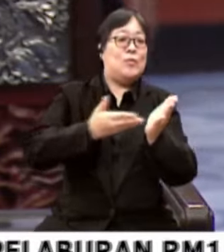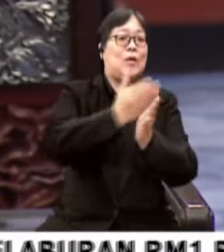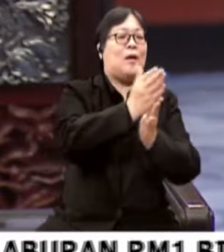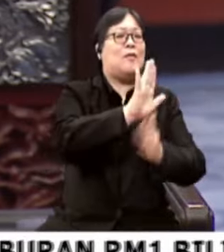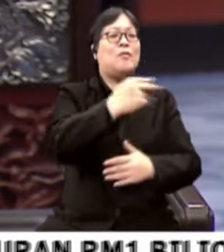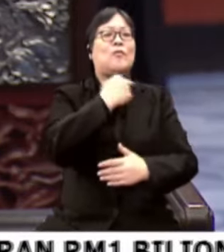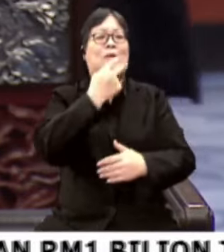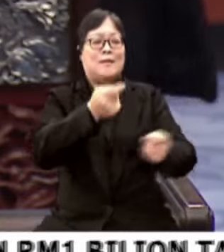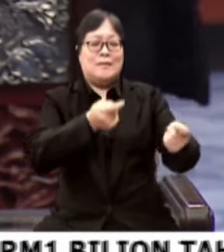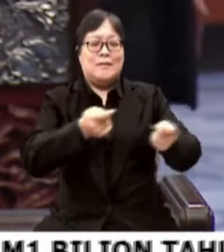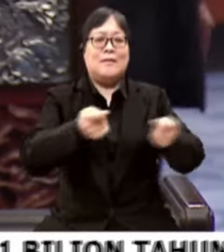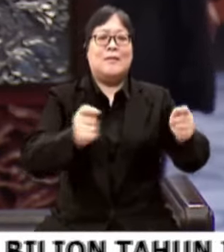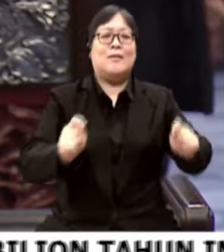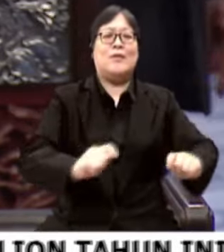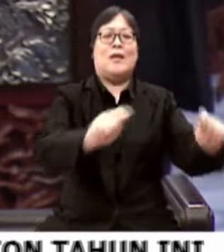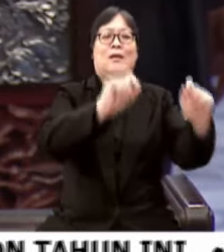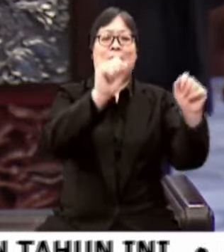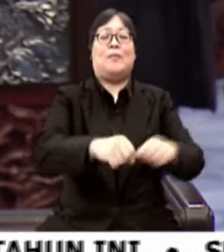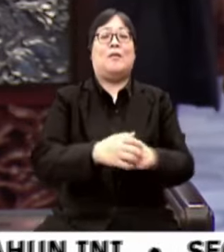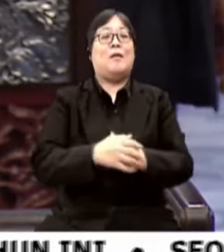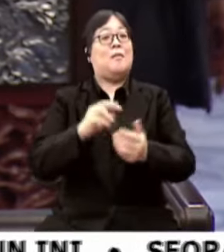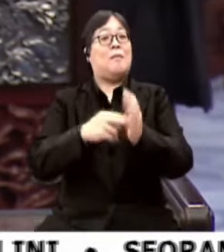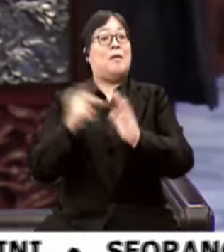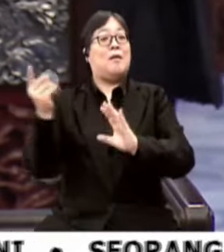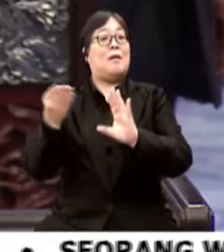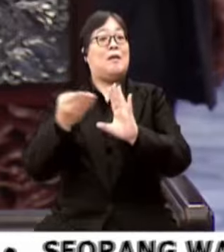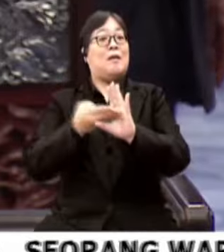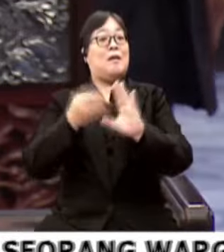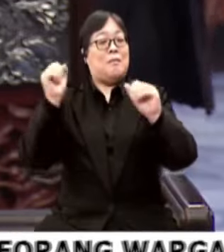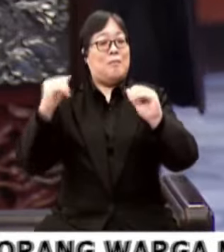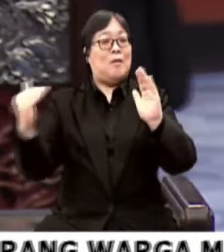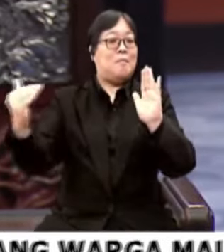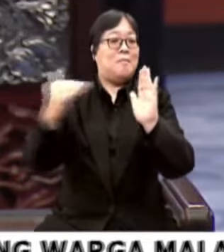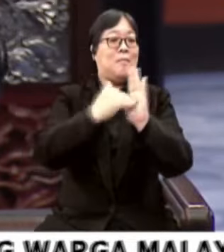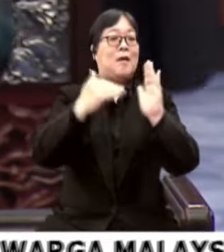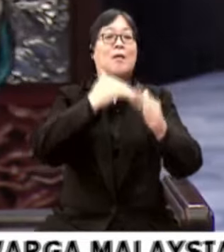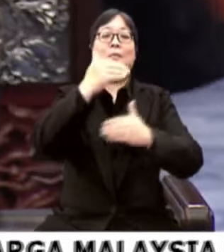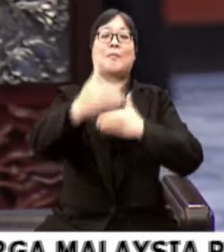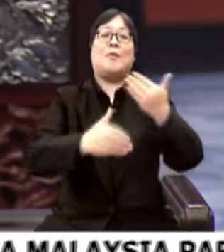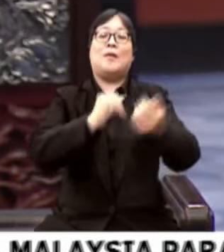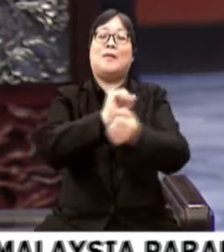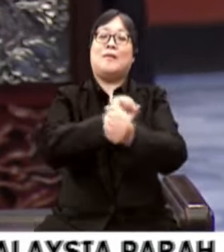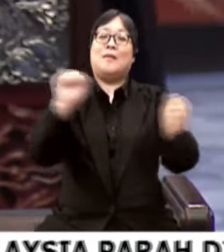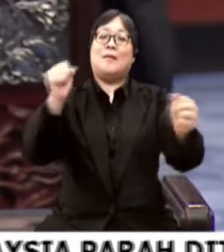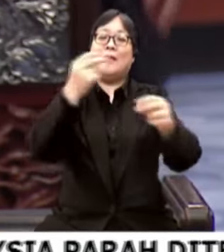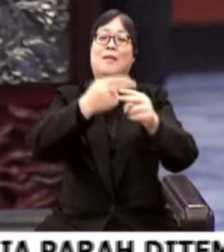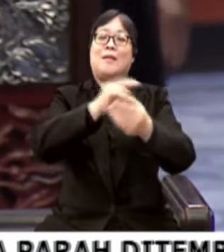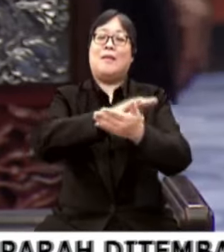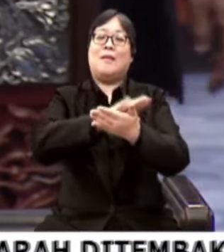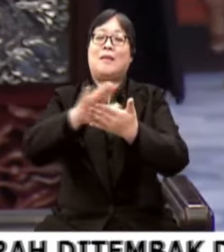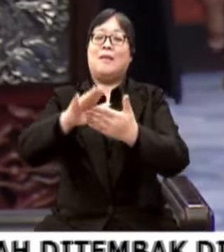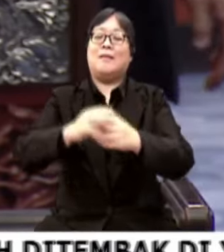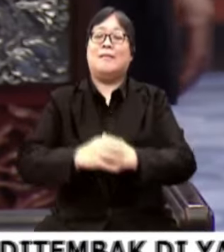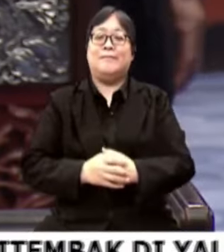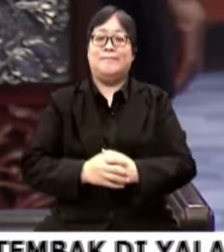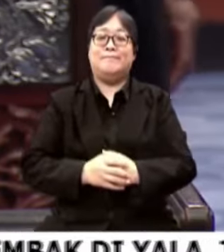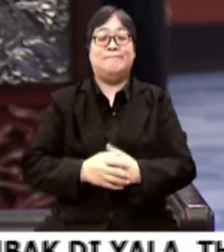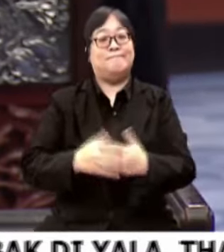masih boleh memberikan bantahan kepada proses untuk melepaskan mereka yang baik itu